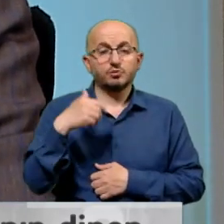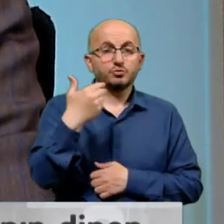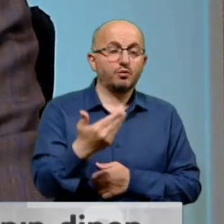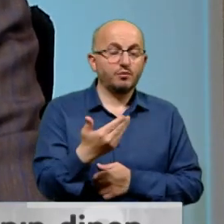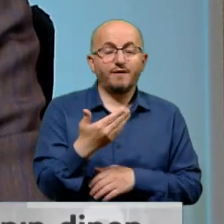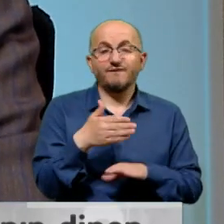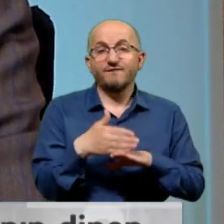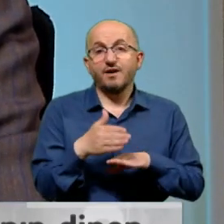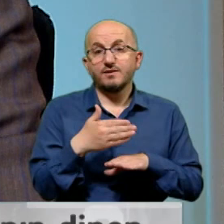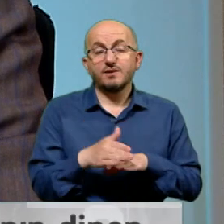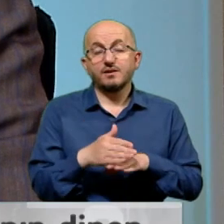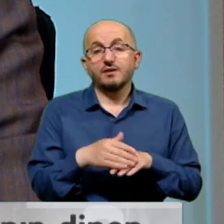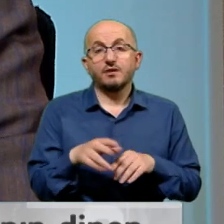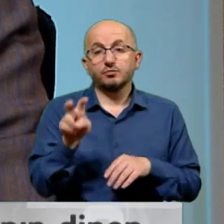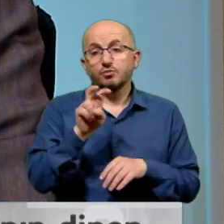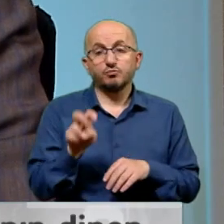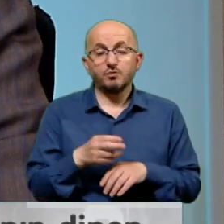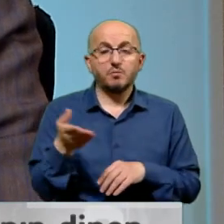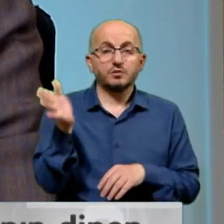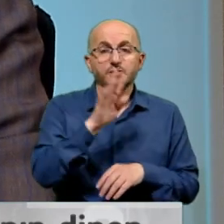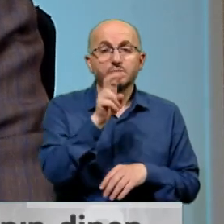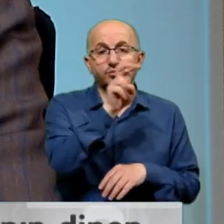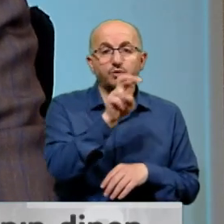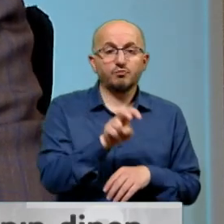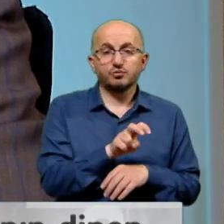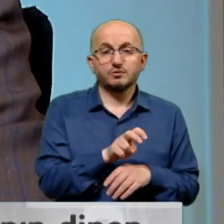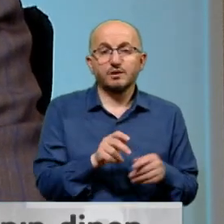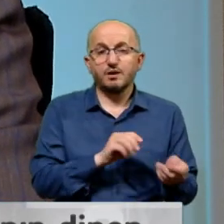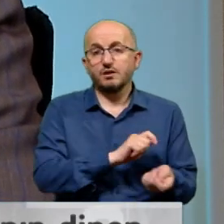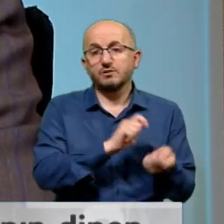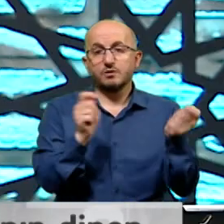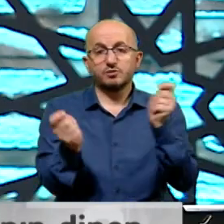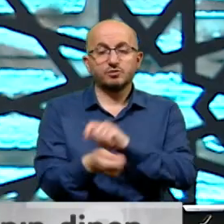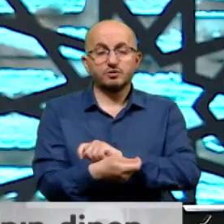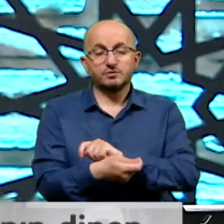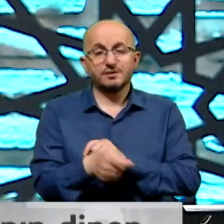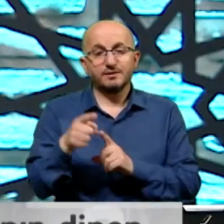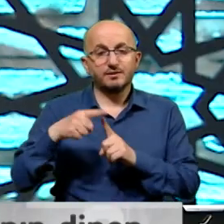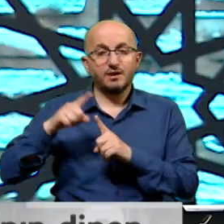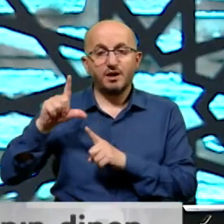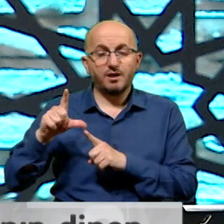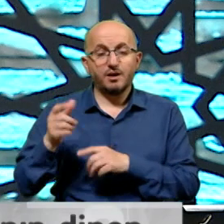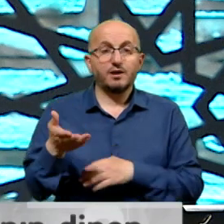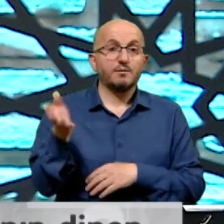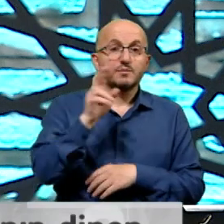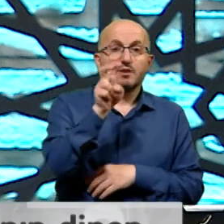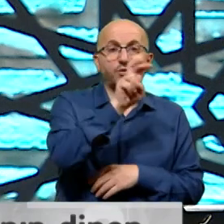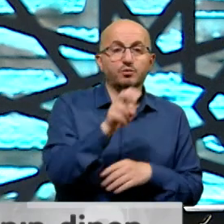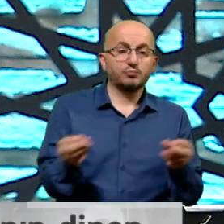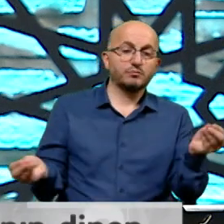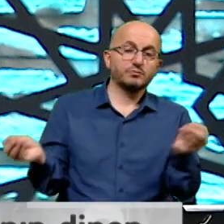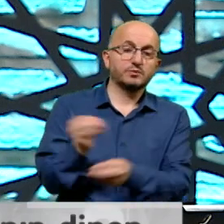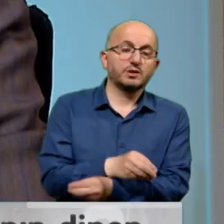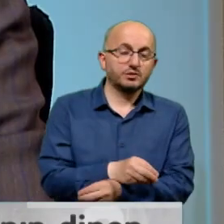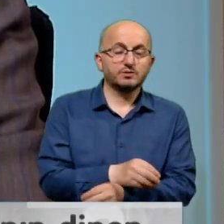vade ile dövizi bir başka dövizle değiştirirsiniz TL'yi bir döv değiştirirsiniz